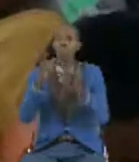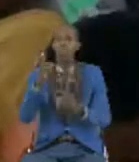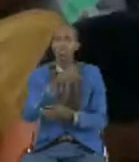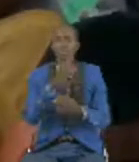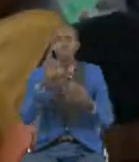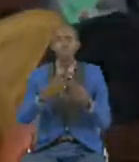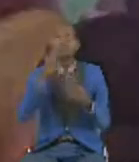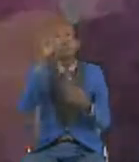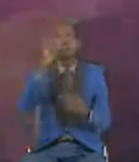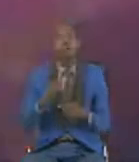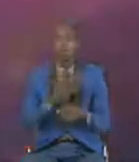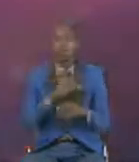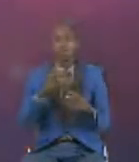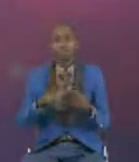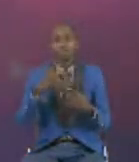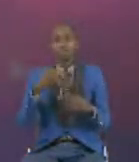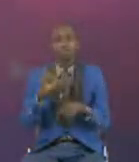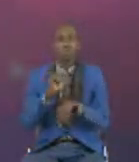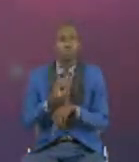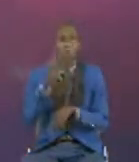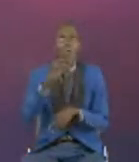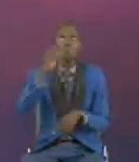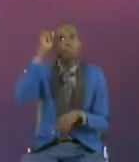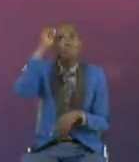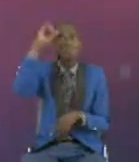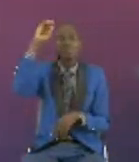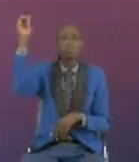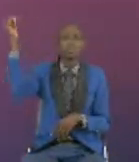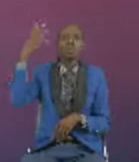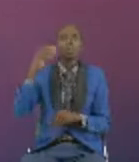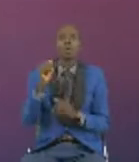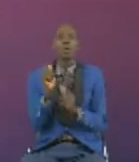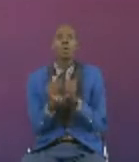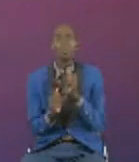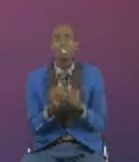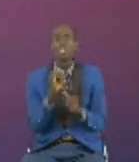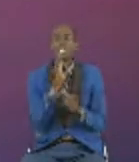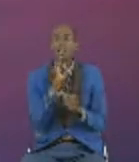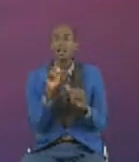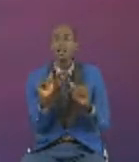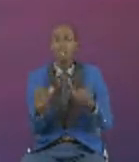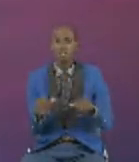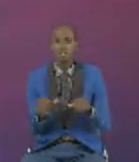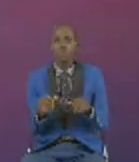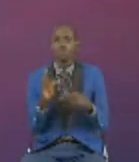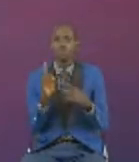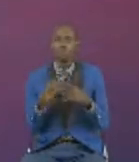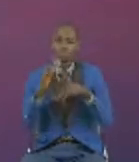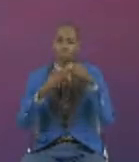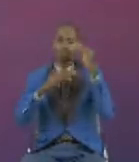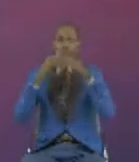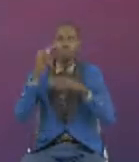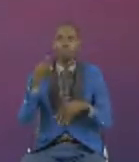de sa grâce. La parole de sa grâce à celui qui peut édifier